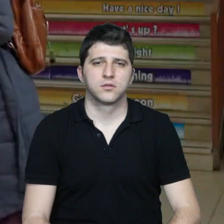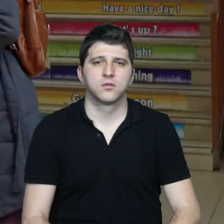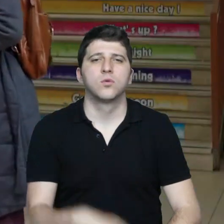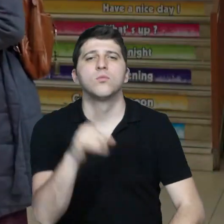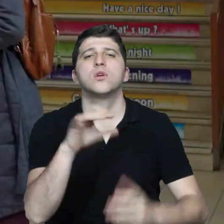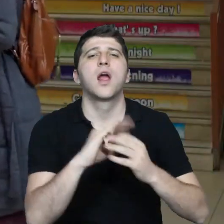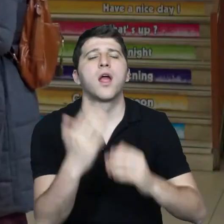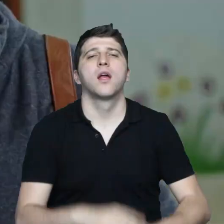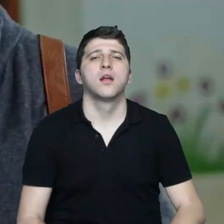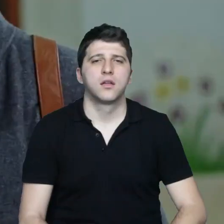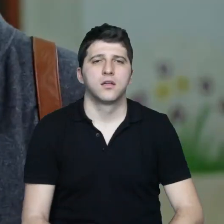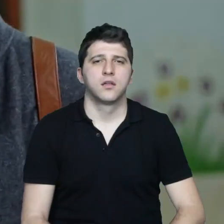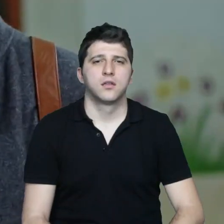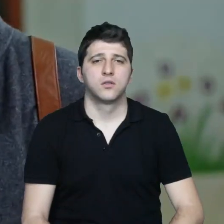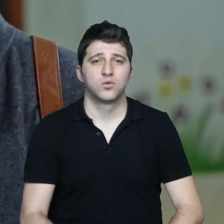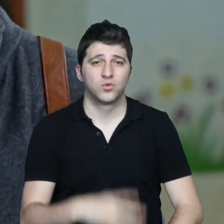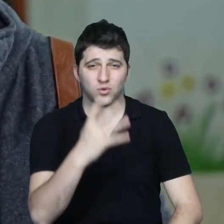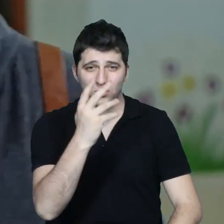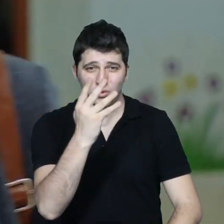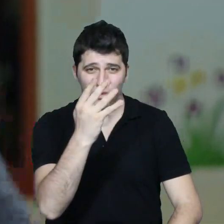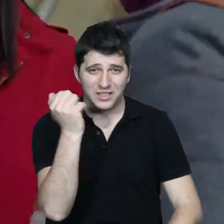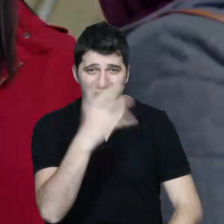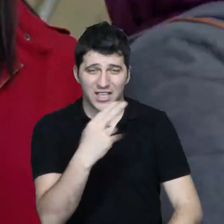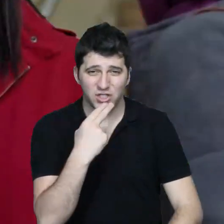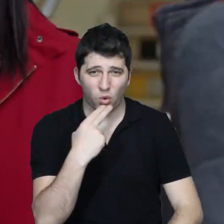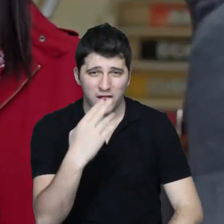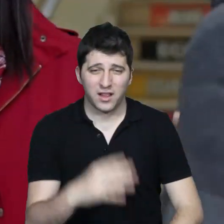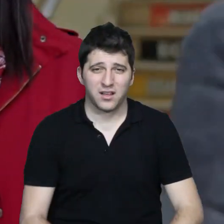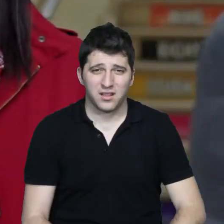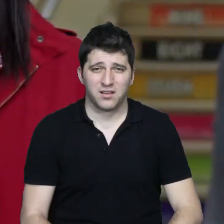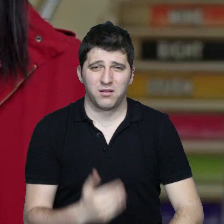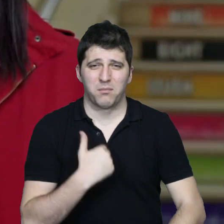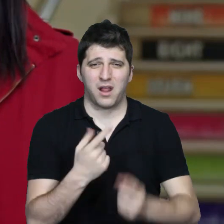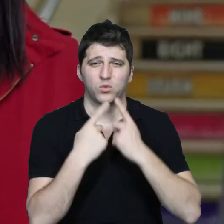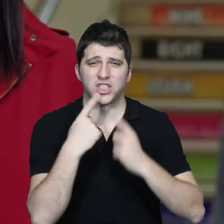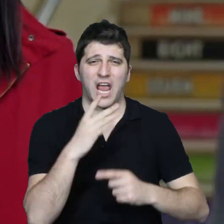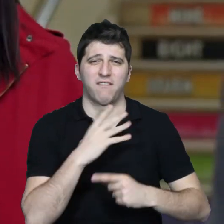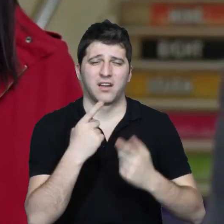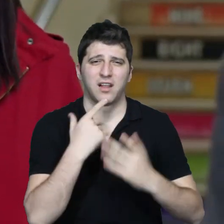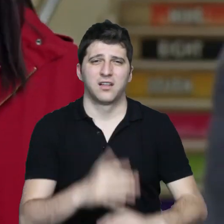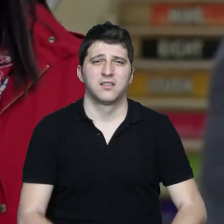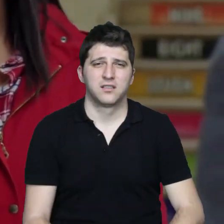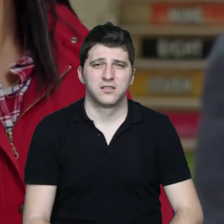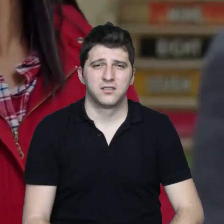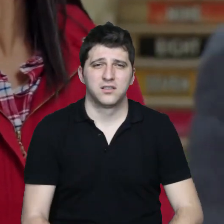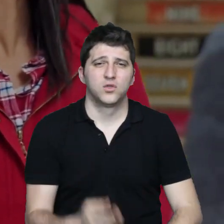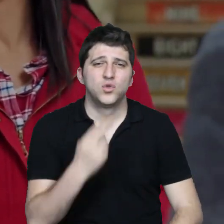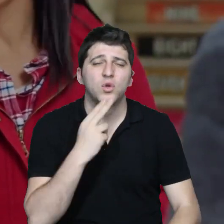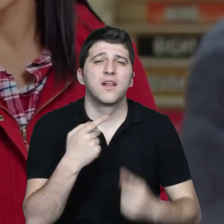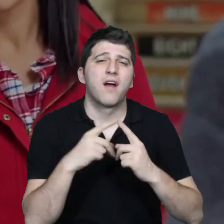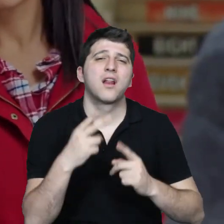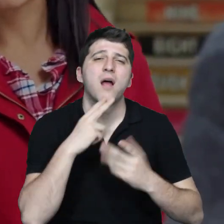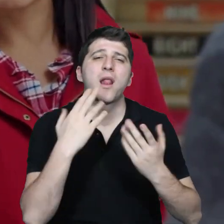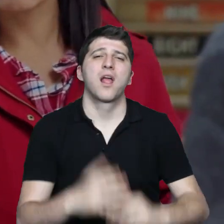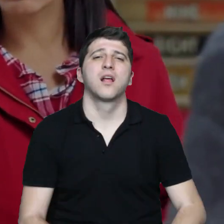Bu ne? 4 tane çikolata almışsın. Bir de bana diyor şeker var diye. Çikolata farklı abla